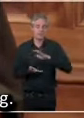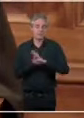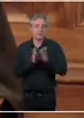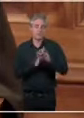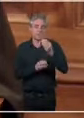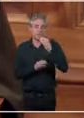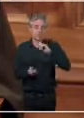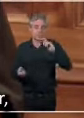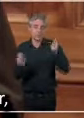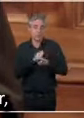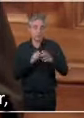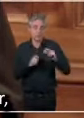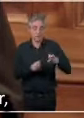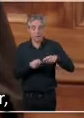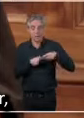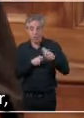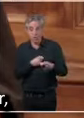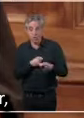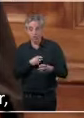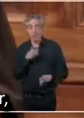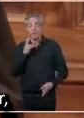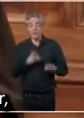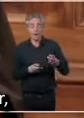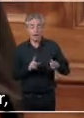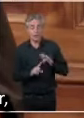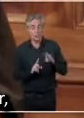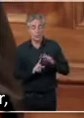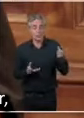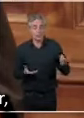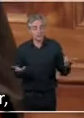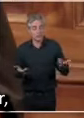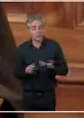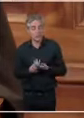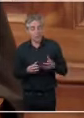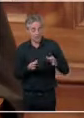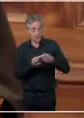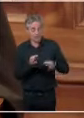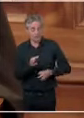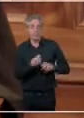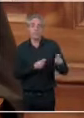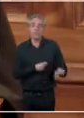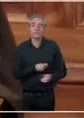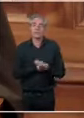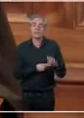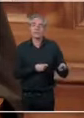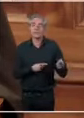très certainement long. Ce qui compte pour nous, c'est non seulement le résultat, bien sûr,